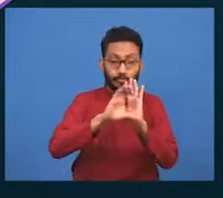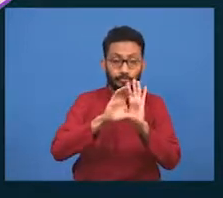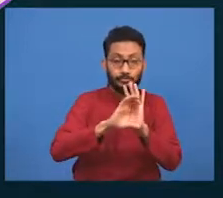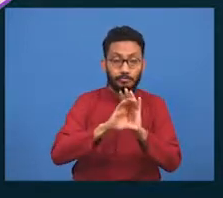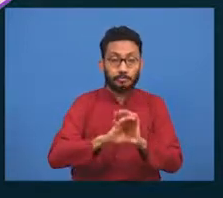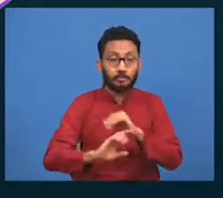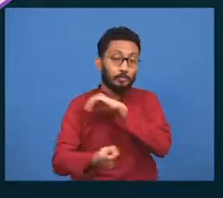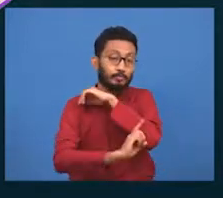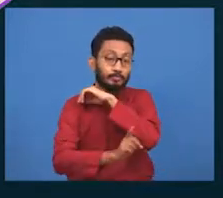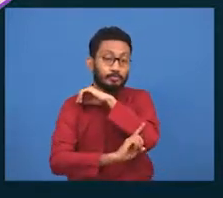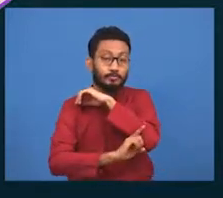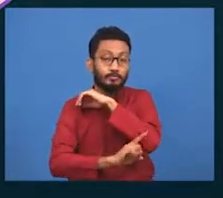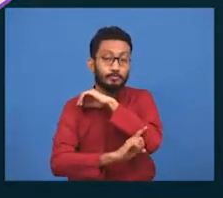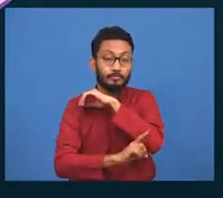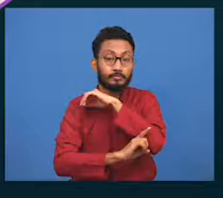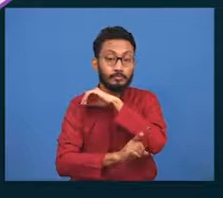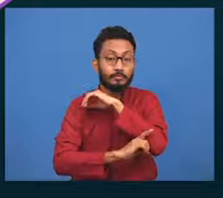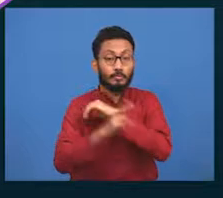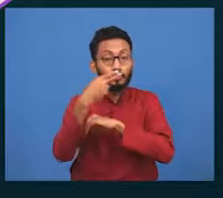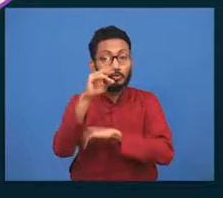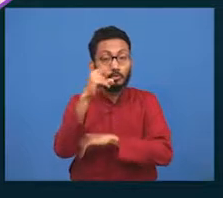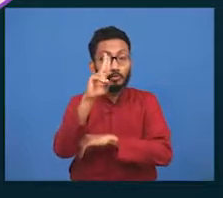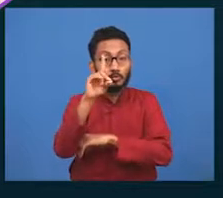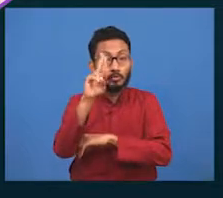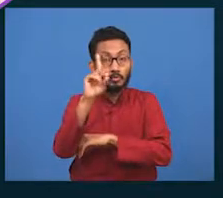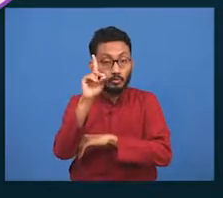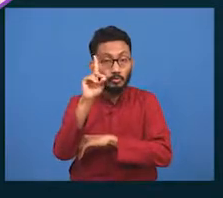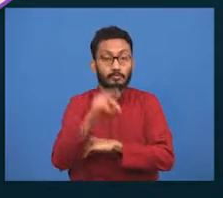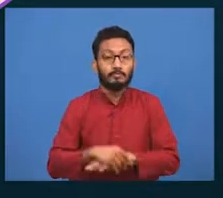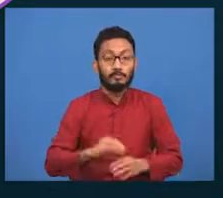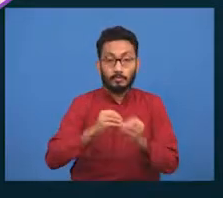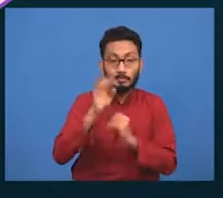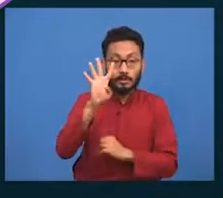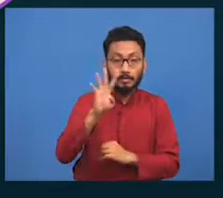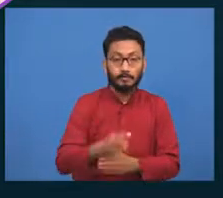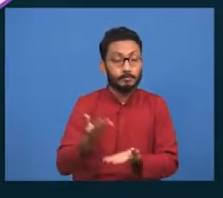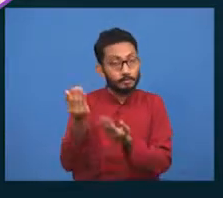ini. Seterusnya murid-murid, yang keempat, menyambut hari